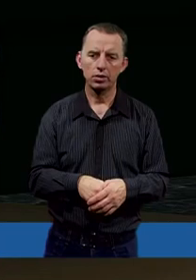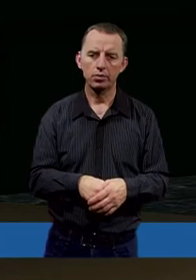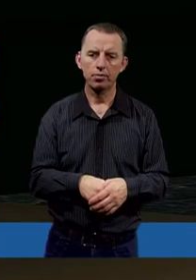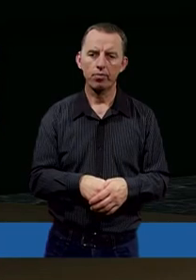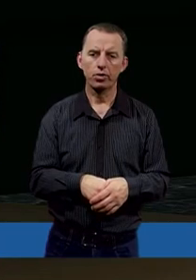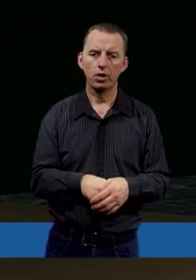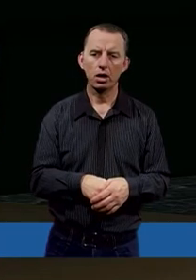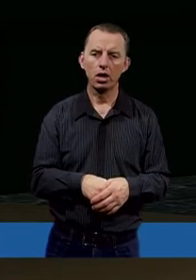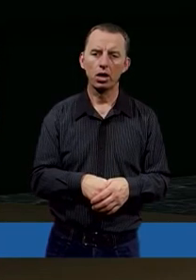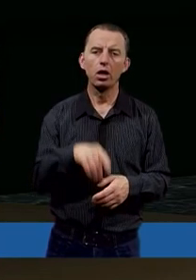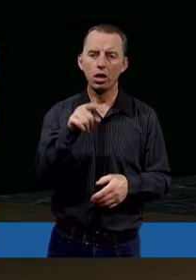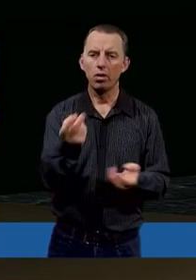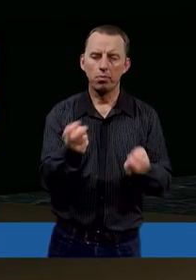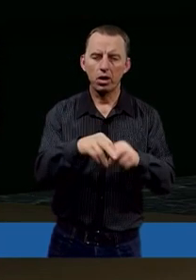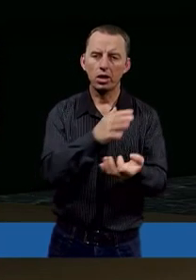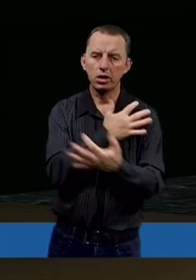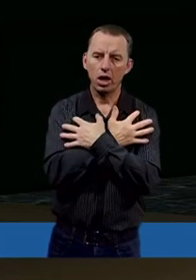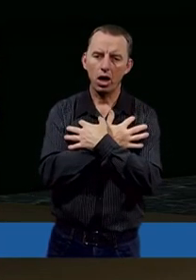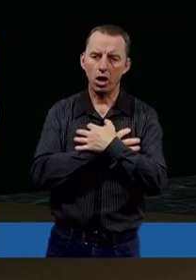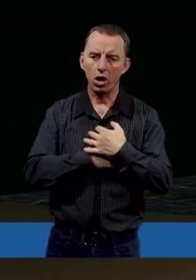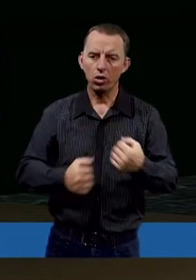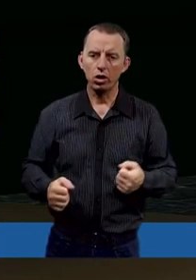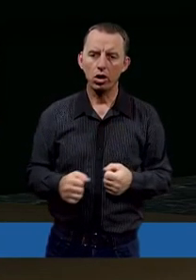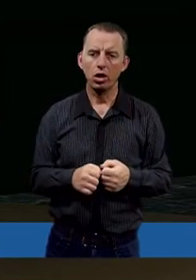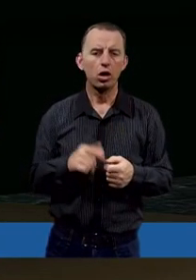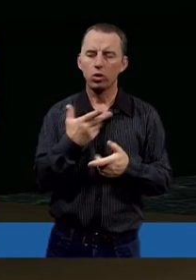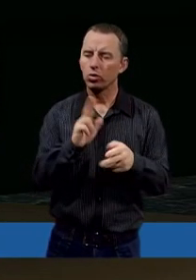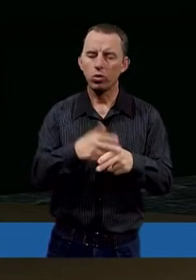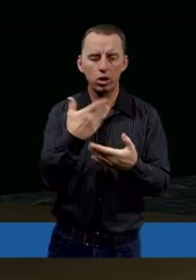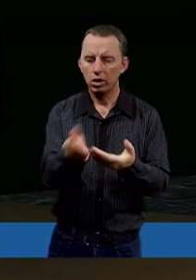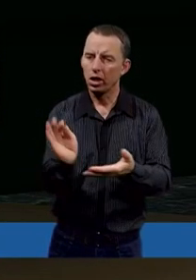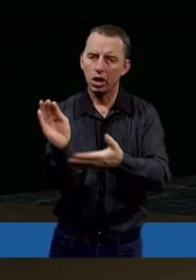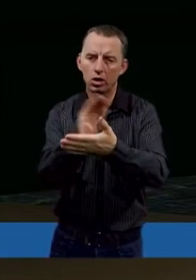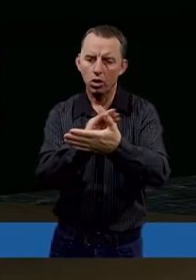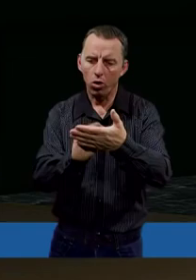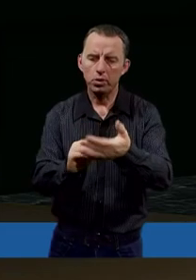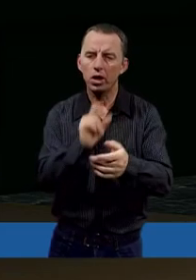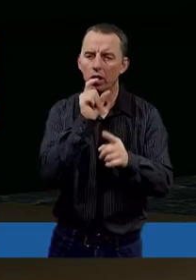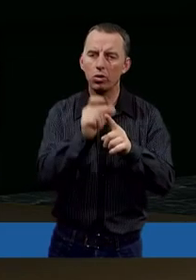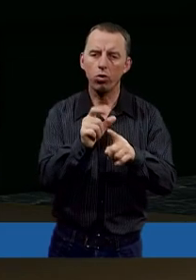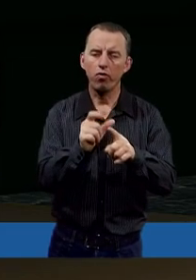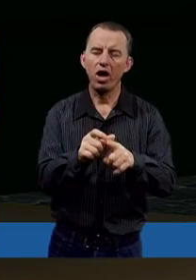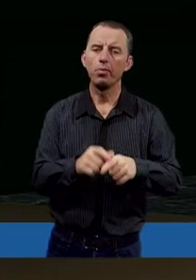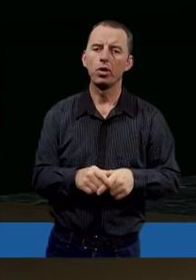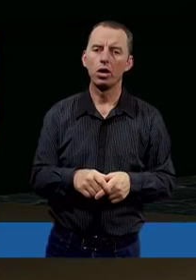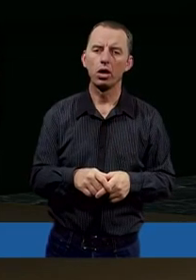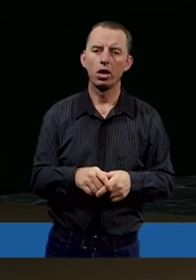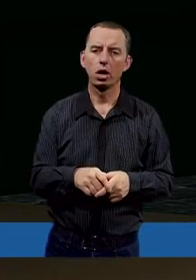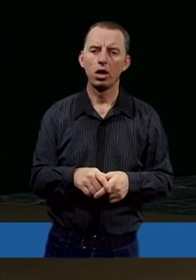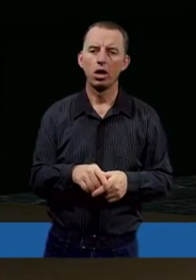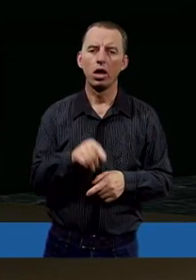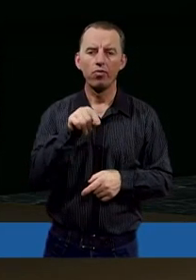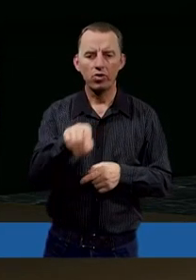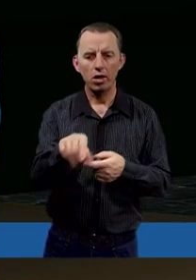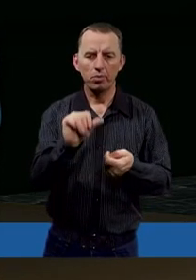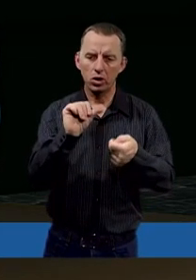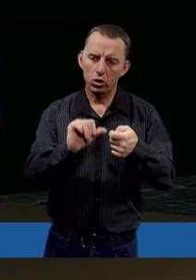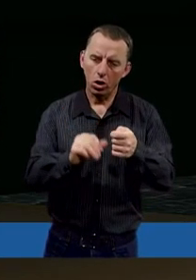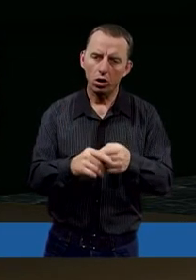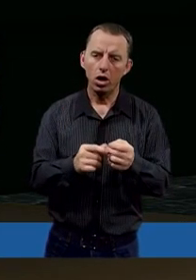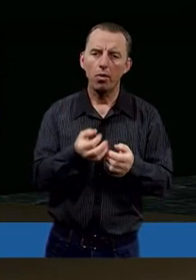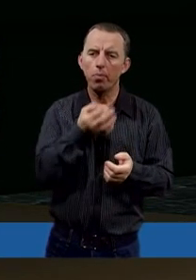To jest potworna tragedia, którą się po prostu nie da opisać słowami. Na pewno w jakimś stopniu